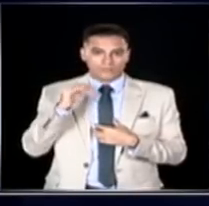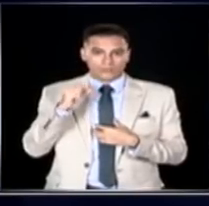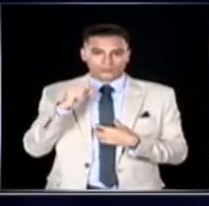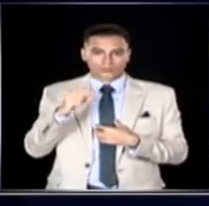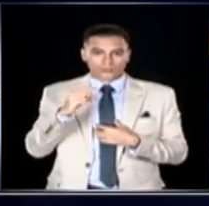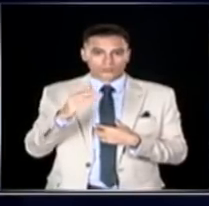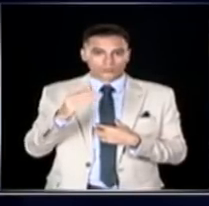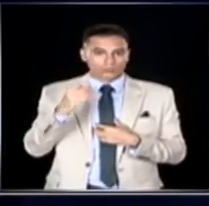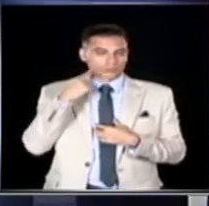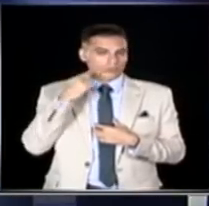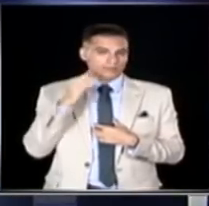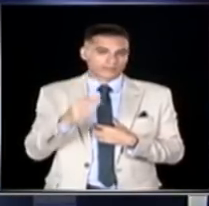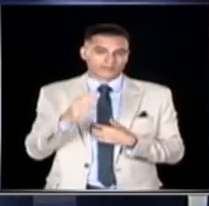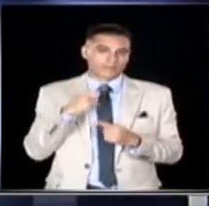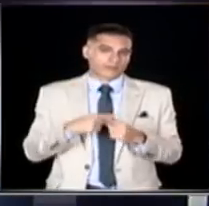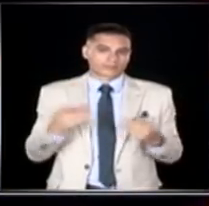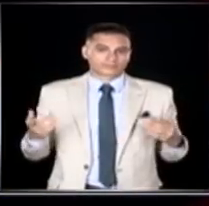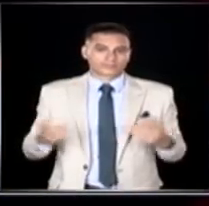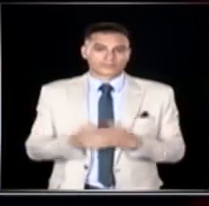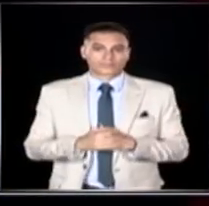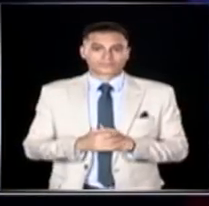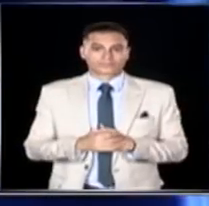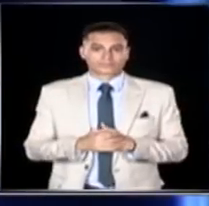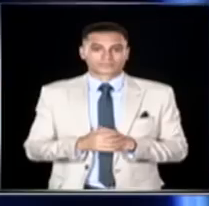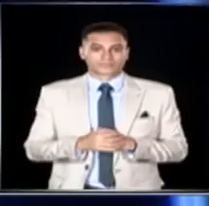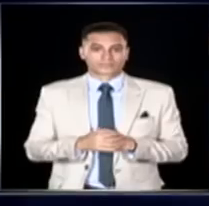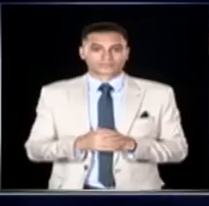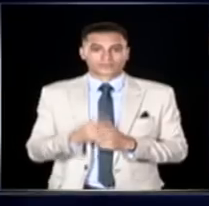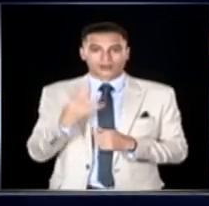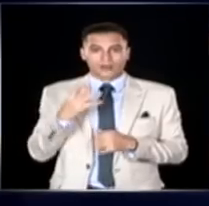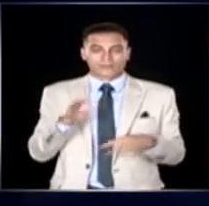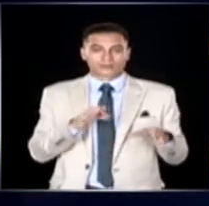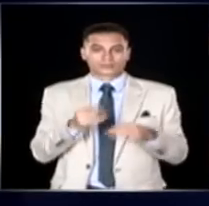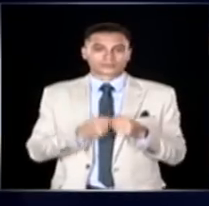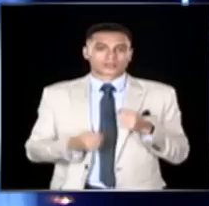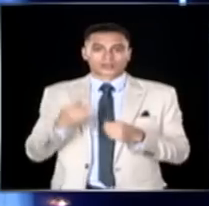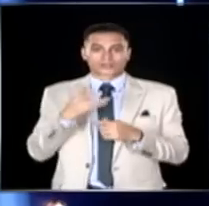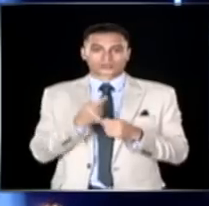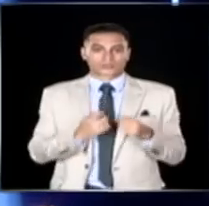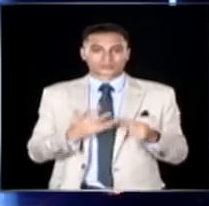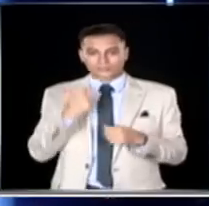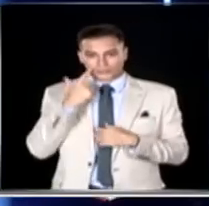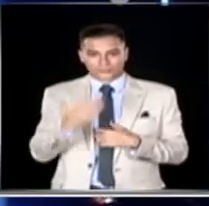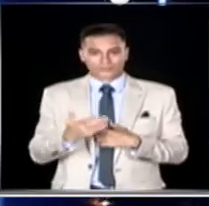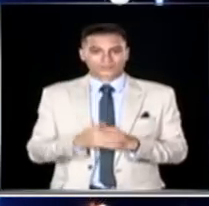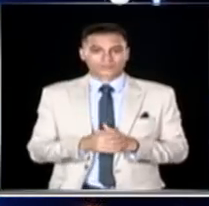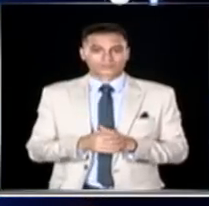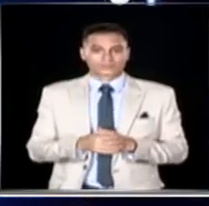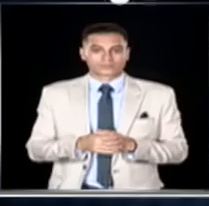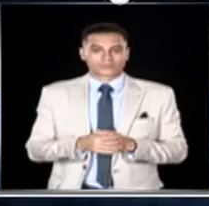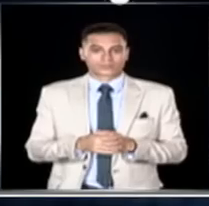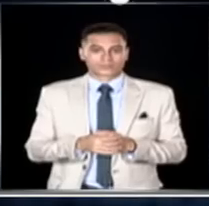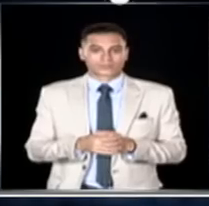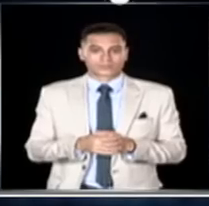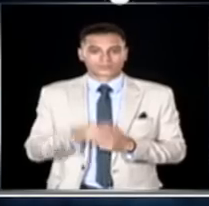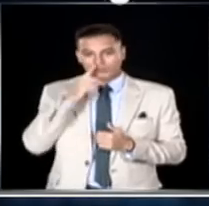جدا. إجابة خاطئة. 4 اختيارات بزائد 10 أو ناقص 5.